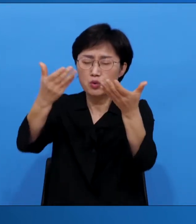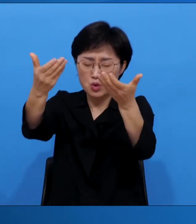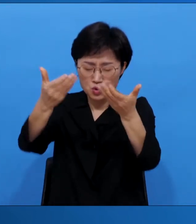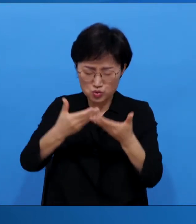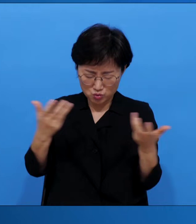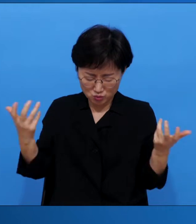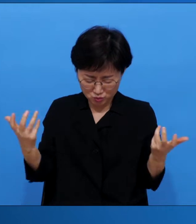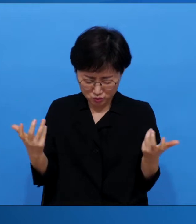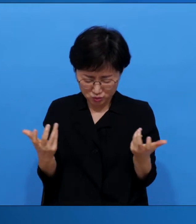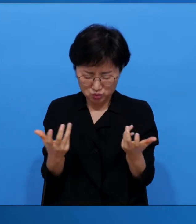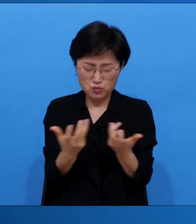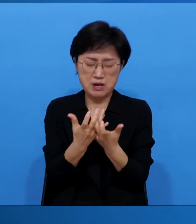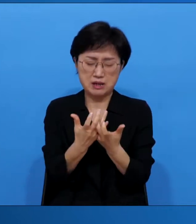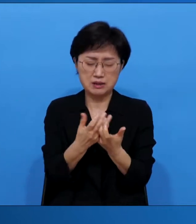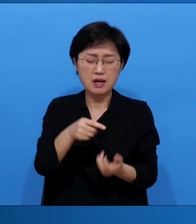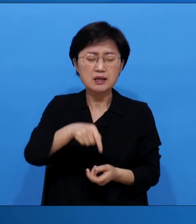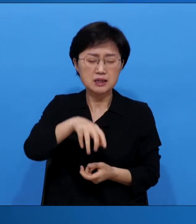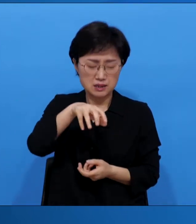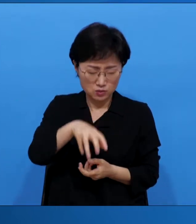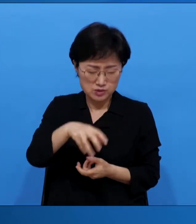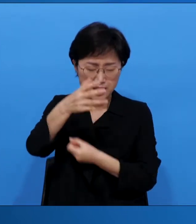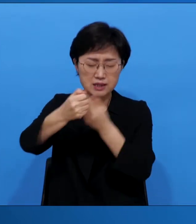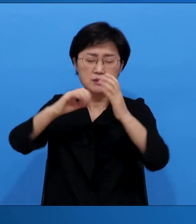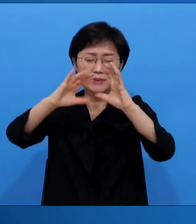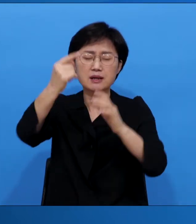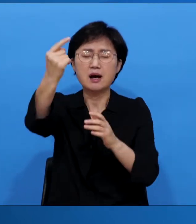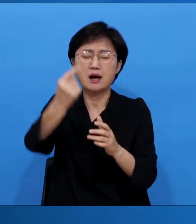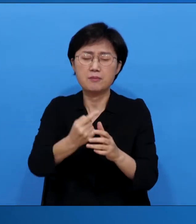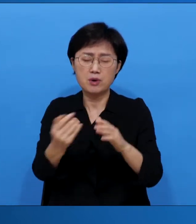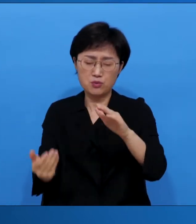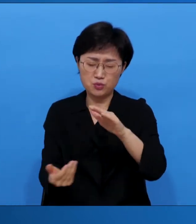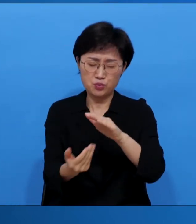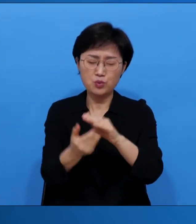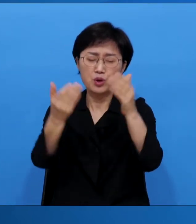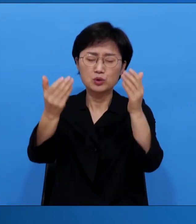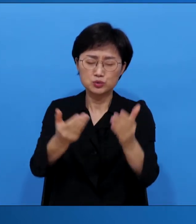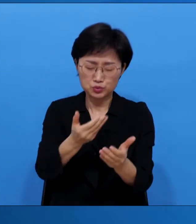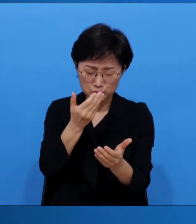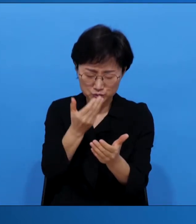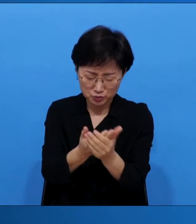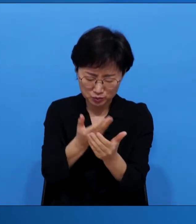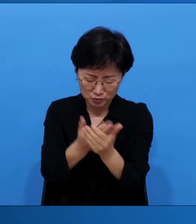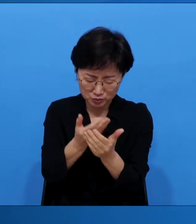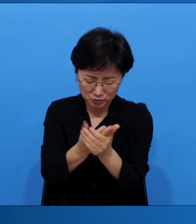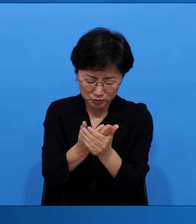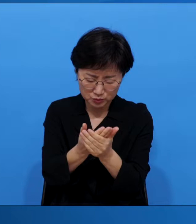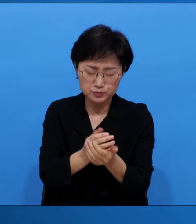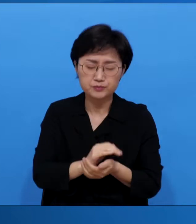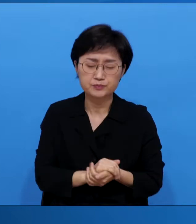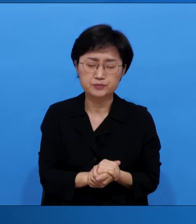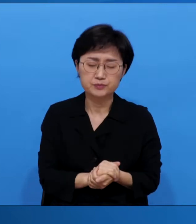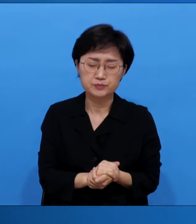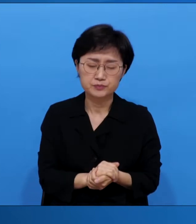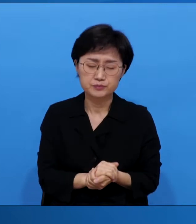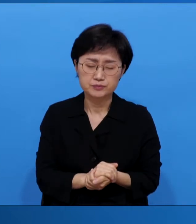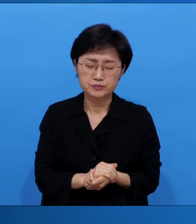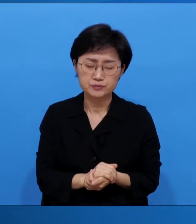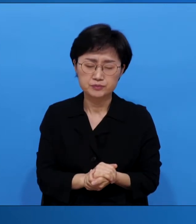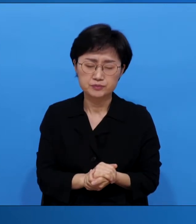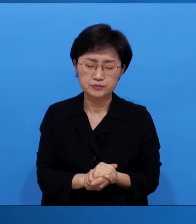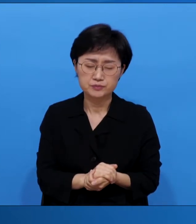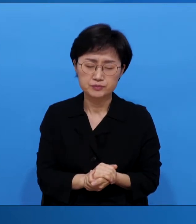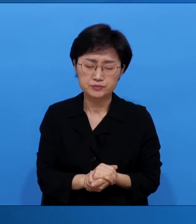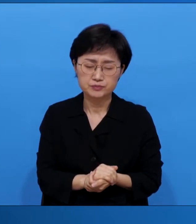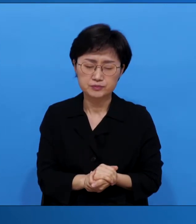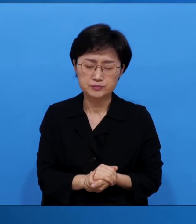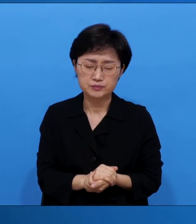나라 임하는 귀한 예배가 되도록 성령께서 역사하여 주옵소서. Would you work upon us by your Holy Spirit so that this may become the precious worship by which